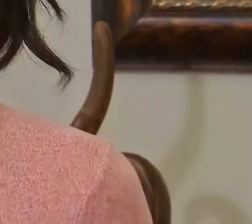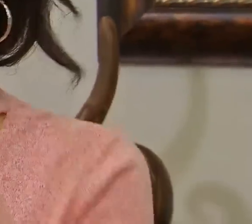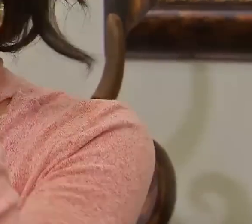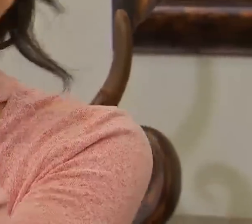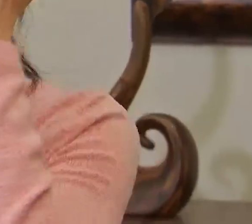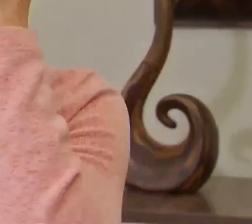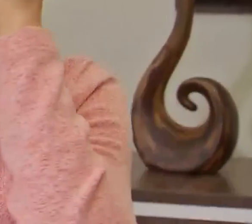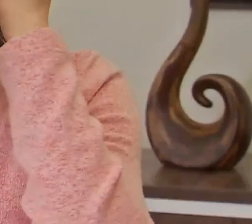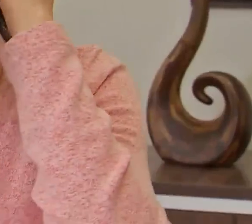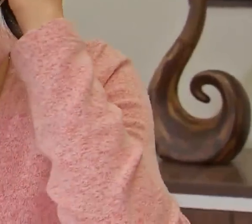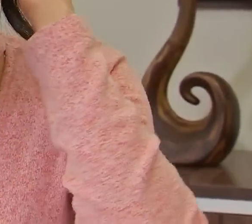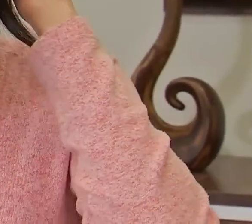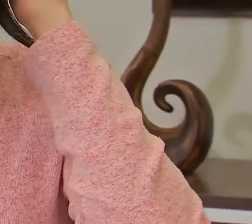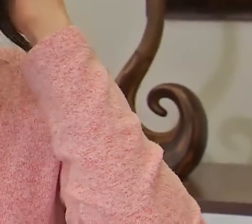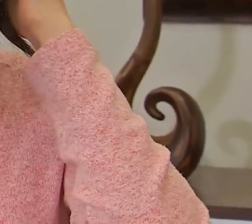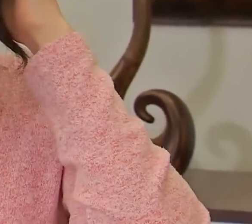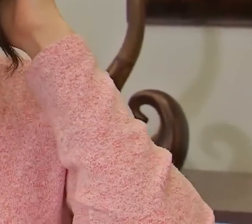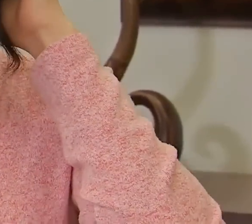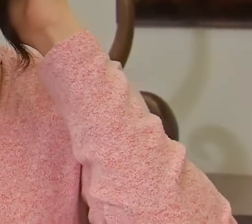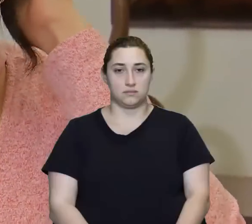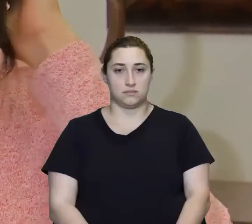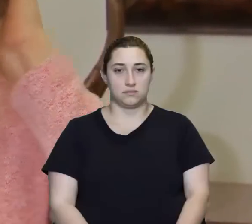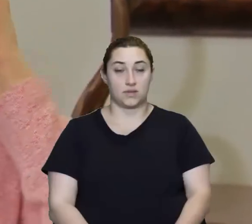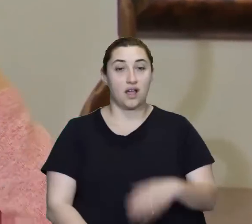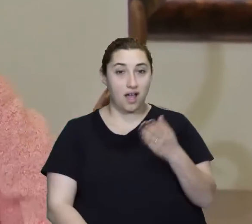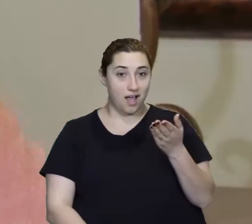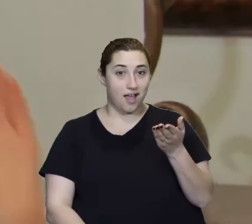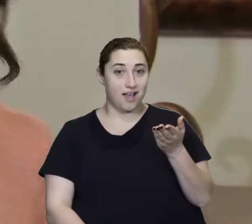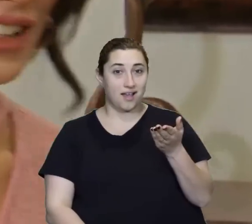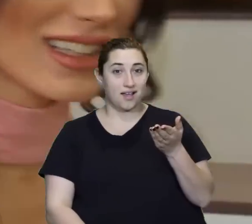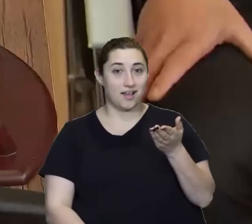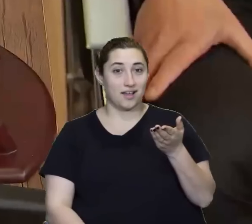geri döndü. Bilekleri görünce yelkenleri hemen suya indirdi. Aa!